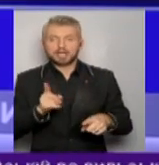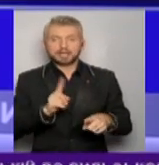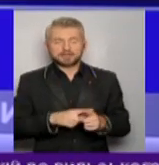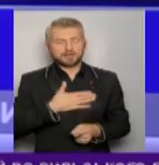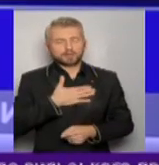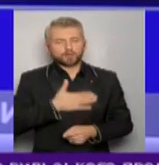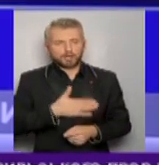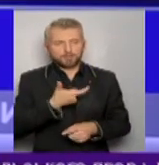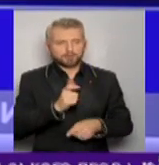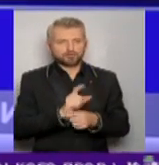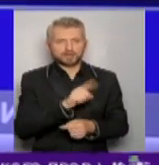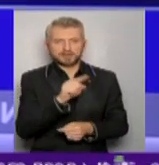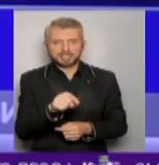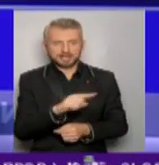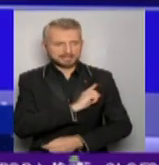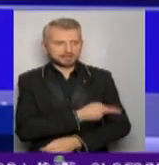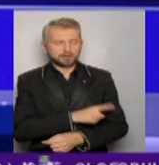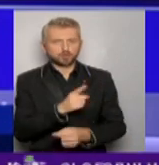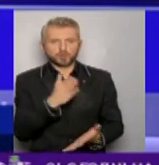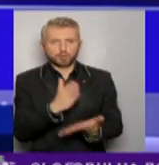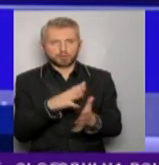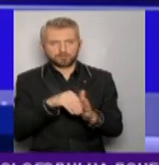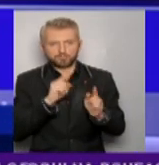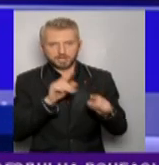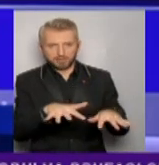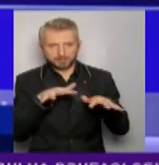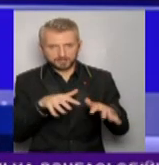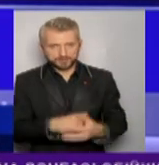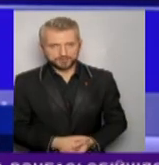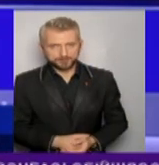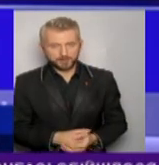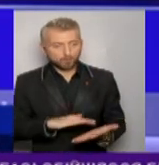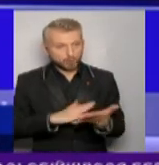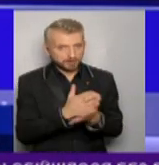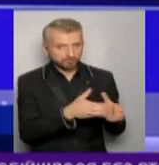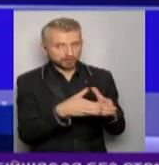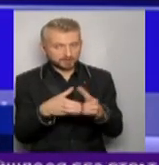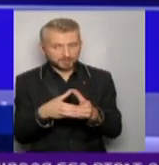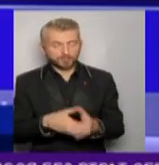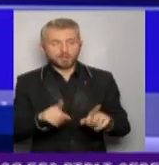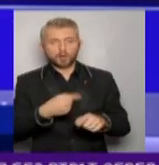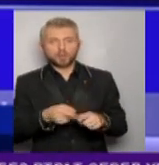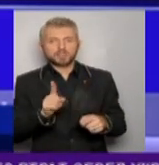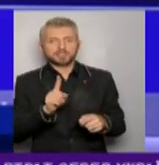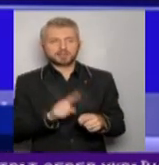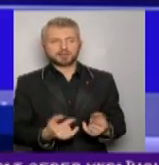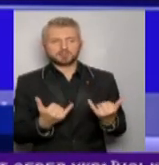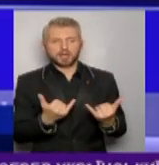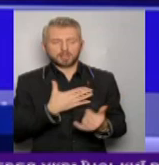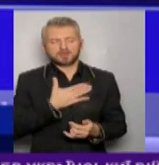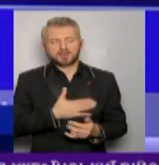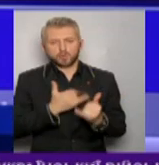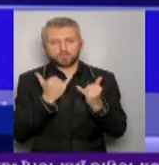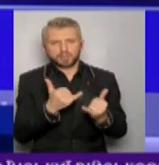задовольняє більшість тих сил, які знаходяться в парламенті, політичних сил. А також це наразі задовольнить